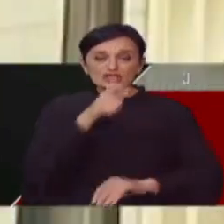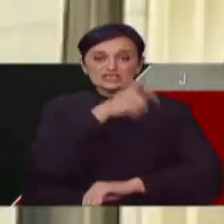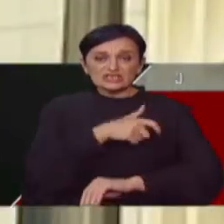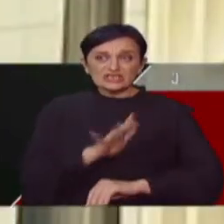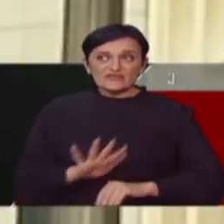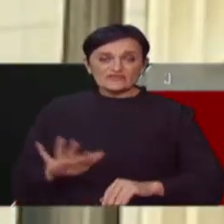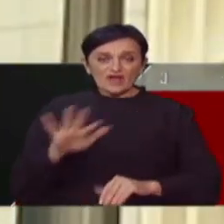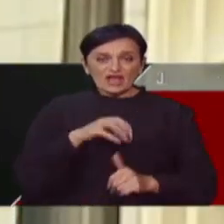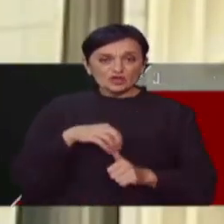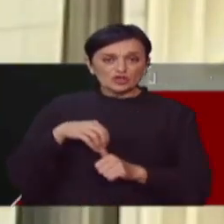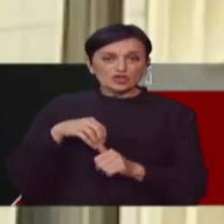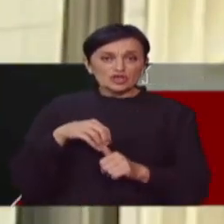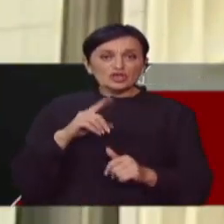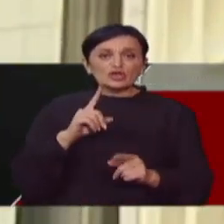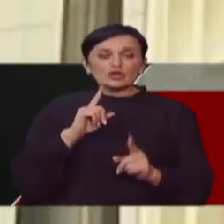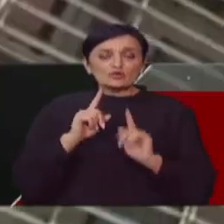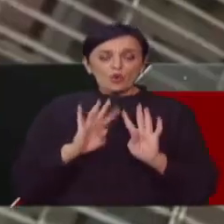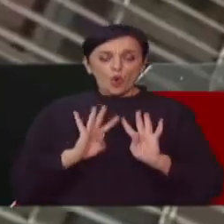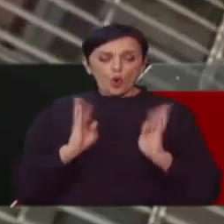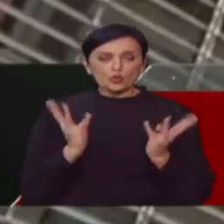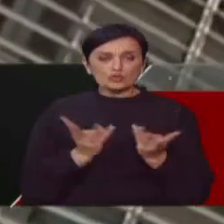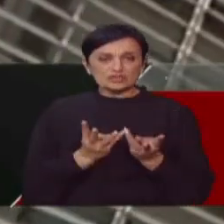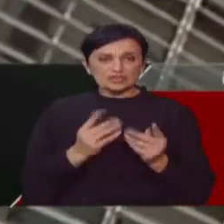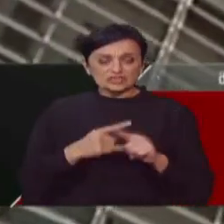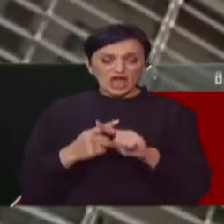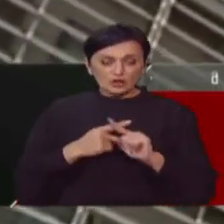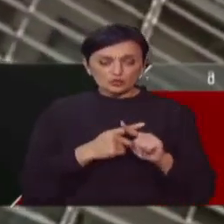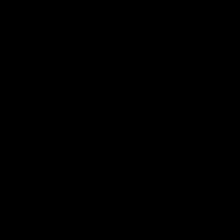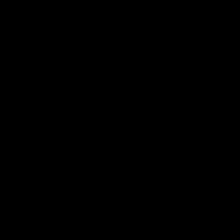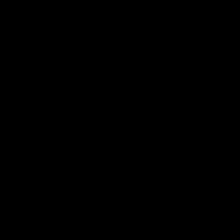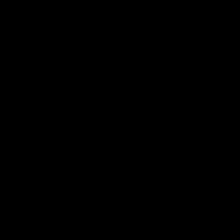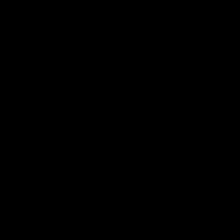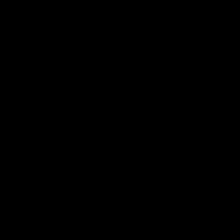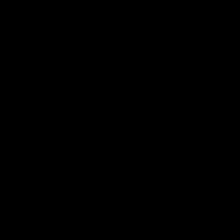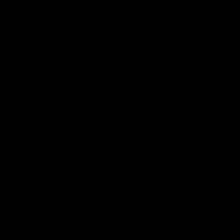წევრი ქვეყნის ლიდერი კონსენსუსის საფუძველზე წლის ბოლომდე მიიღებს.